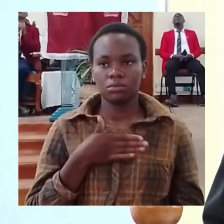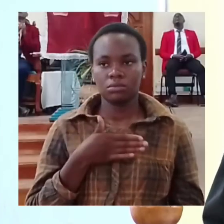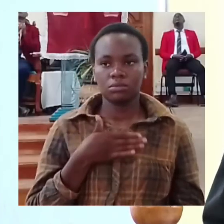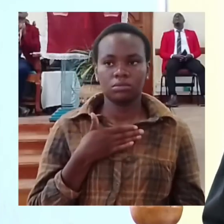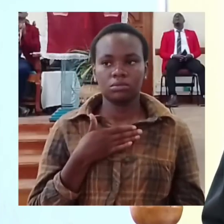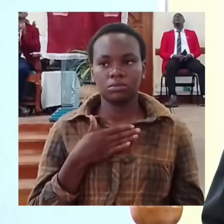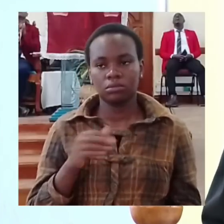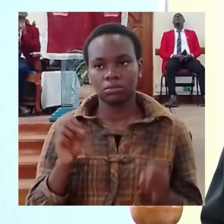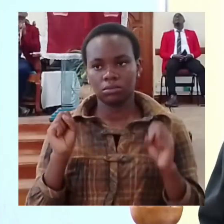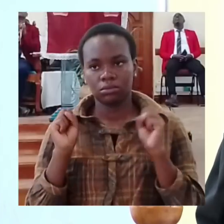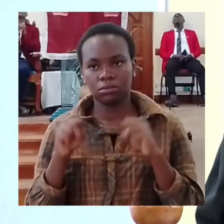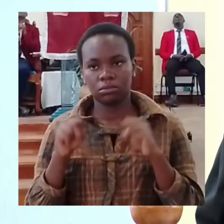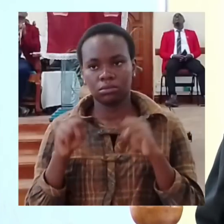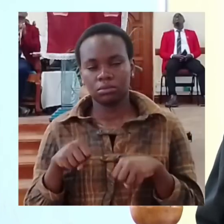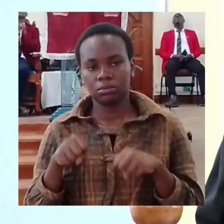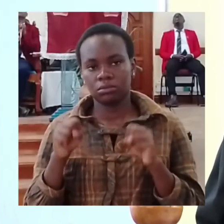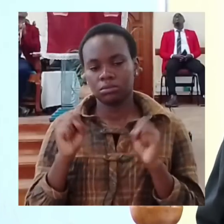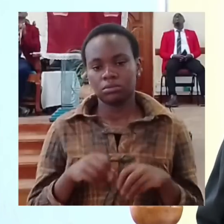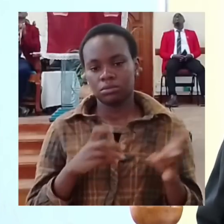gwakwa